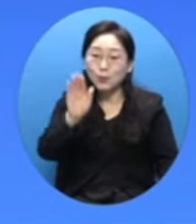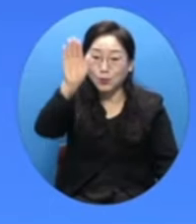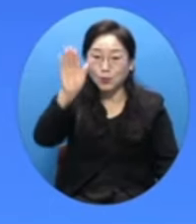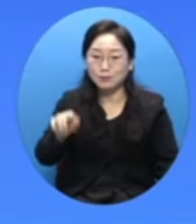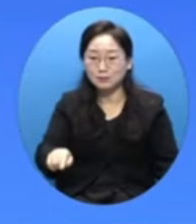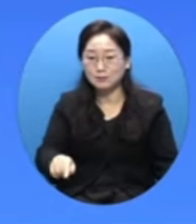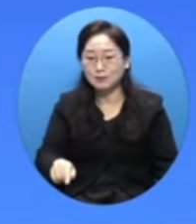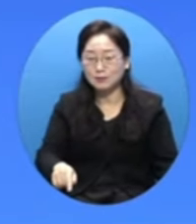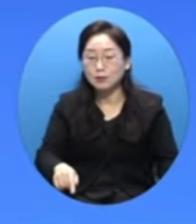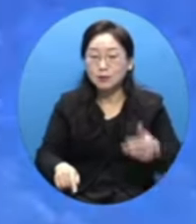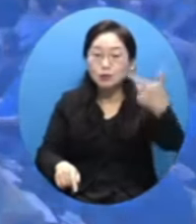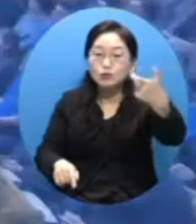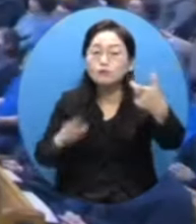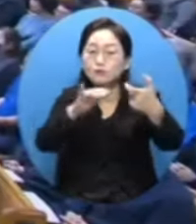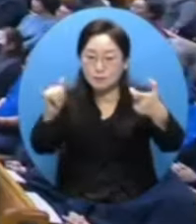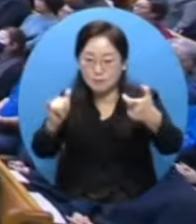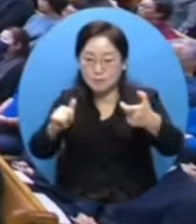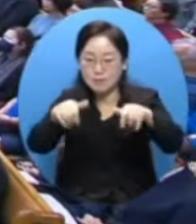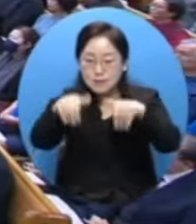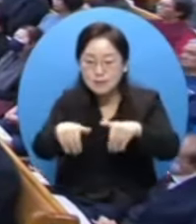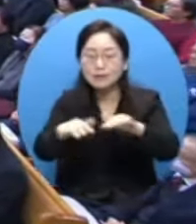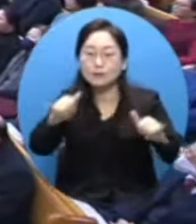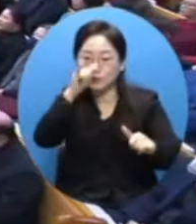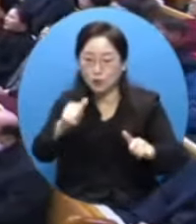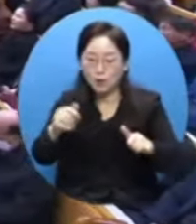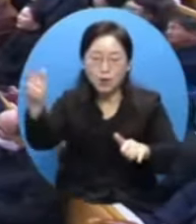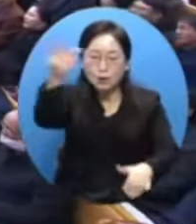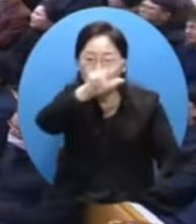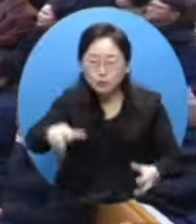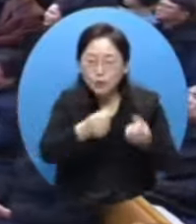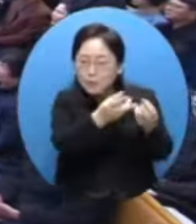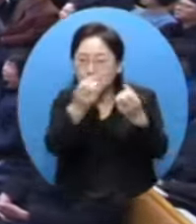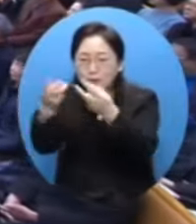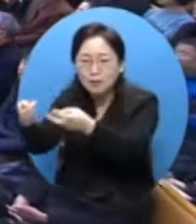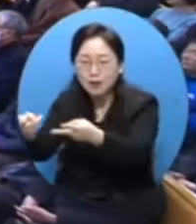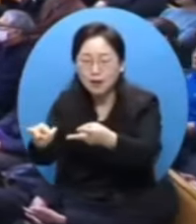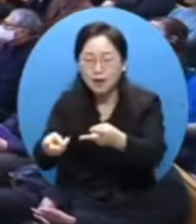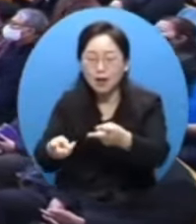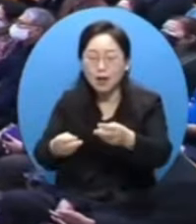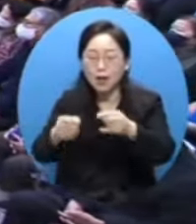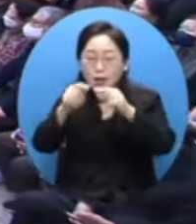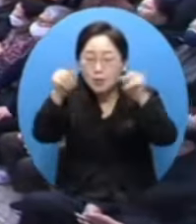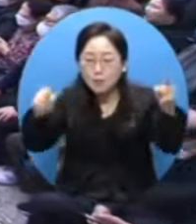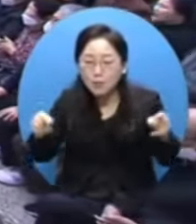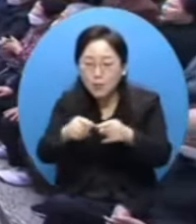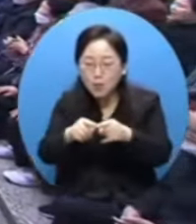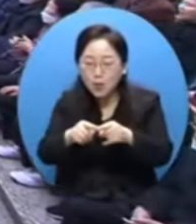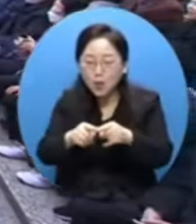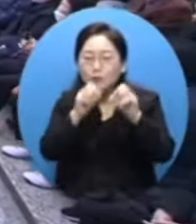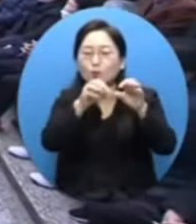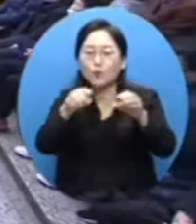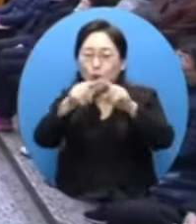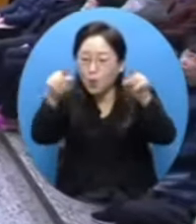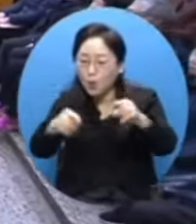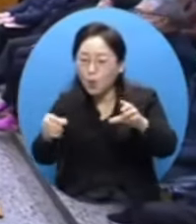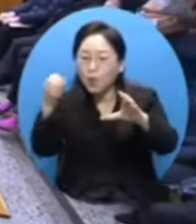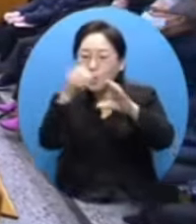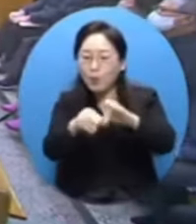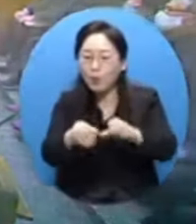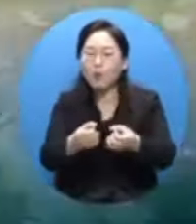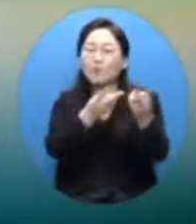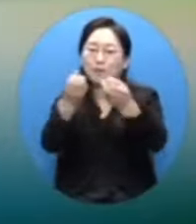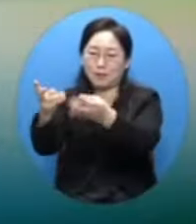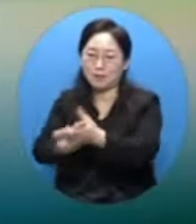있는데 전국에 이 빵을 배달하면서 거기다 전도지를 넣어서 보낸다고 합니다. 그는 이렇게 고백합니다. 나를